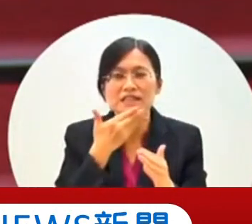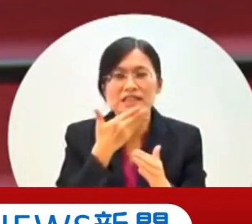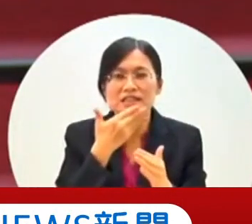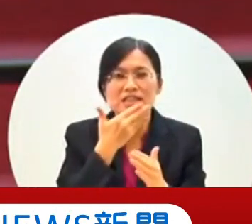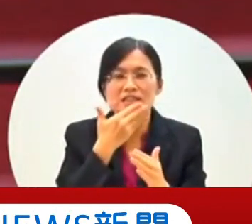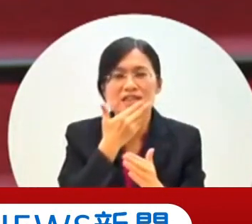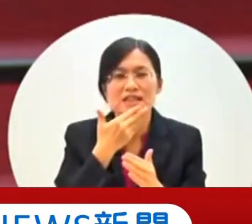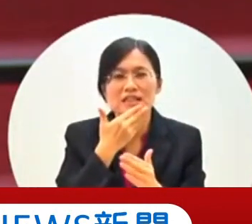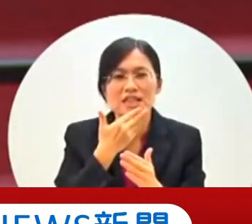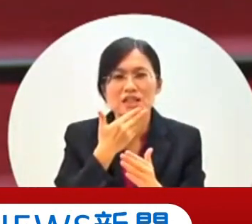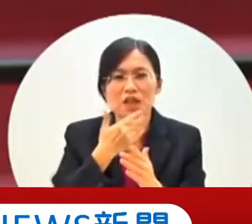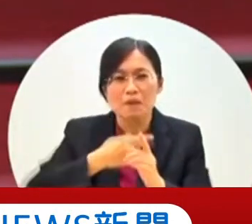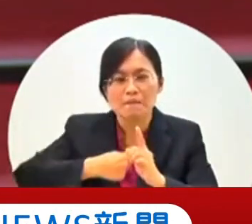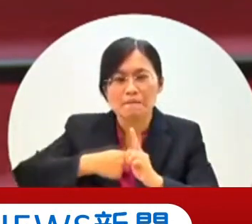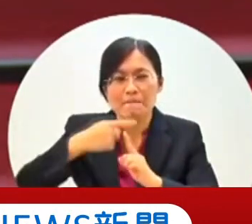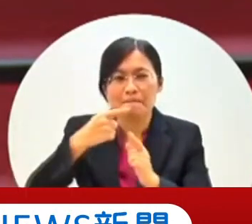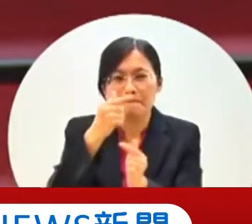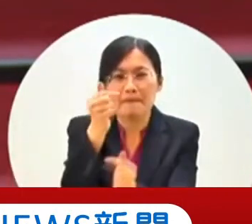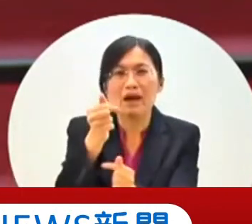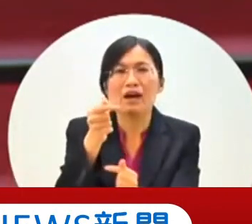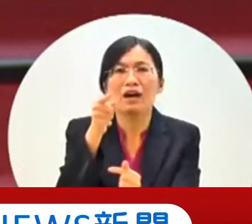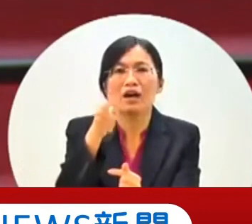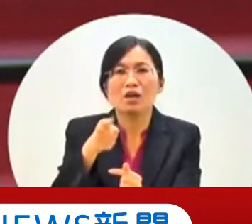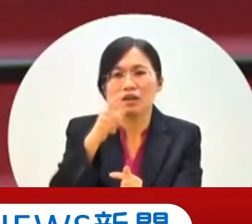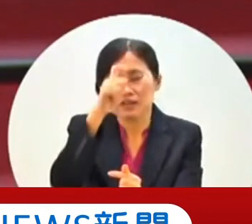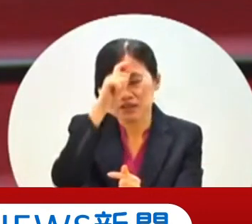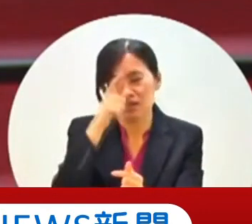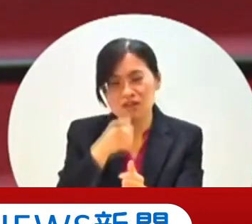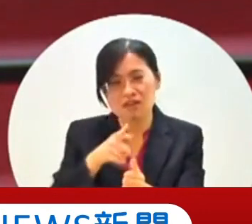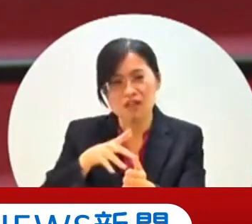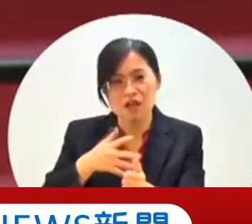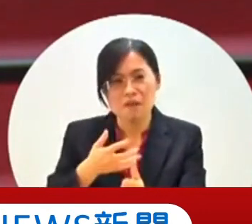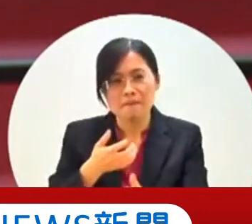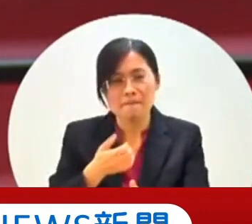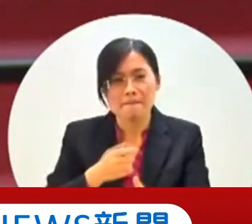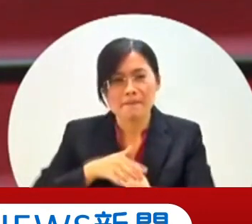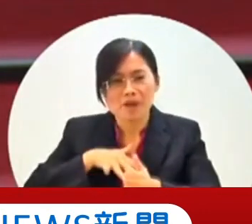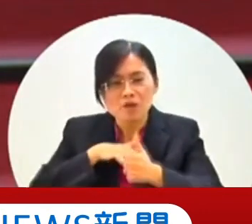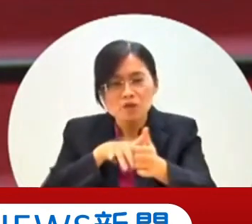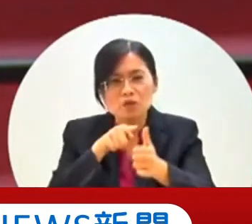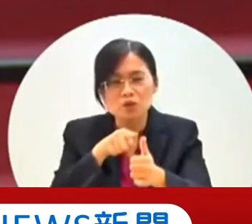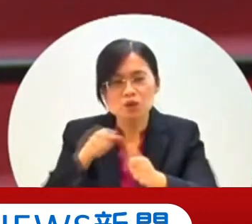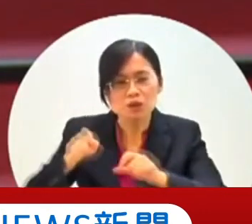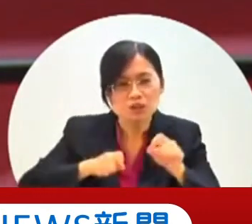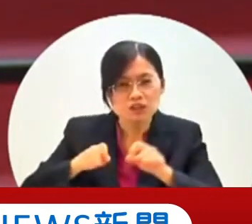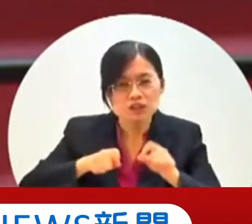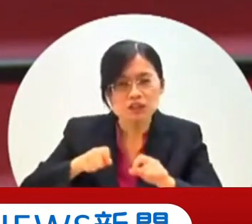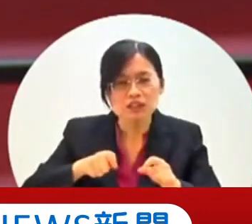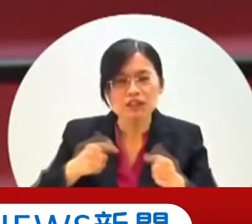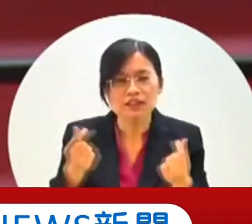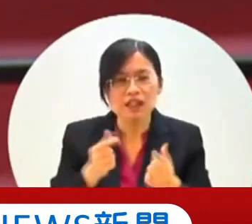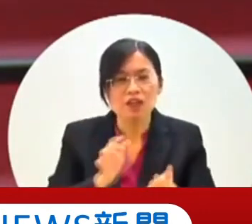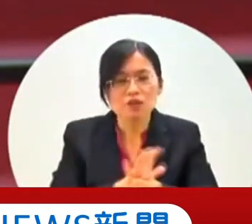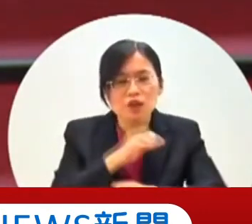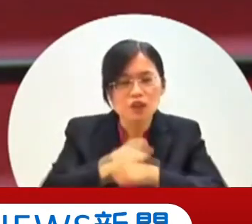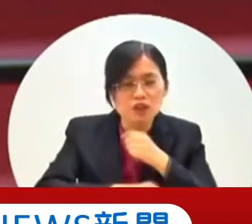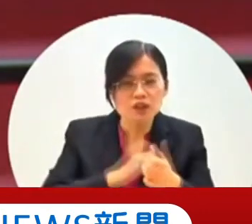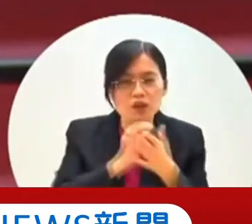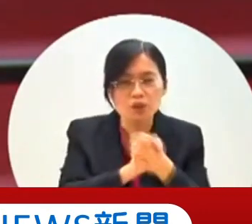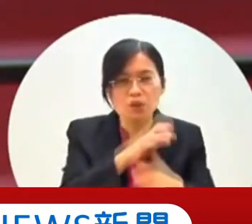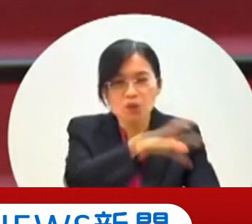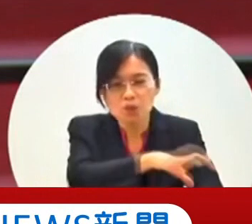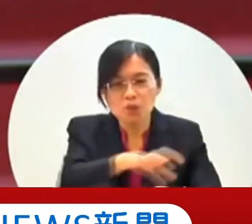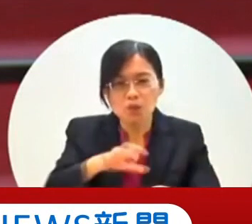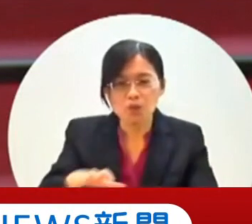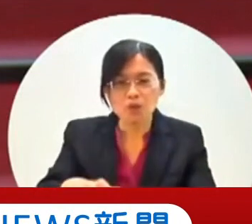心。我们希望您能主导并提出更具策略性的政策，例如推动生育友善环境，扩大